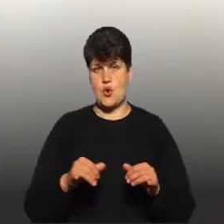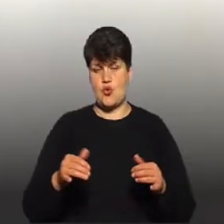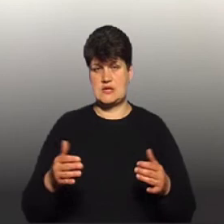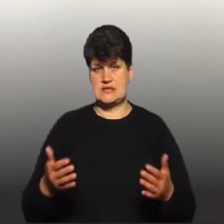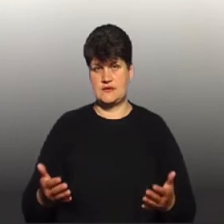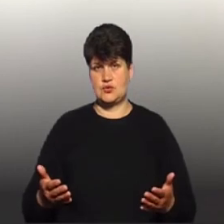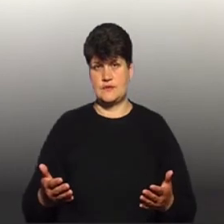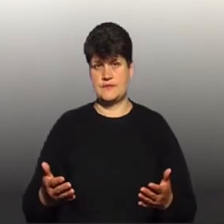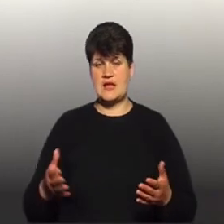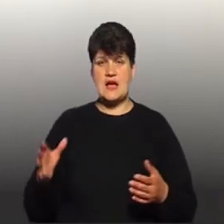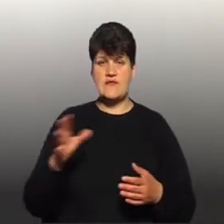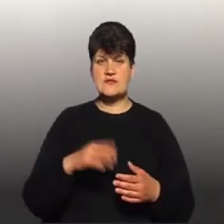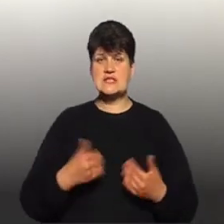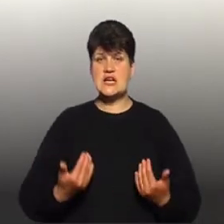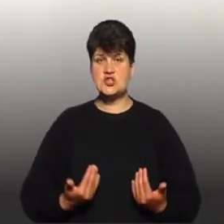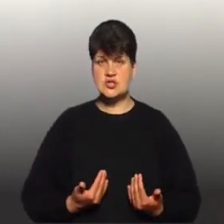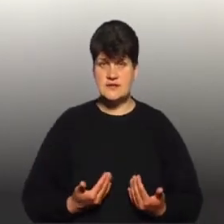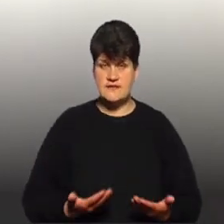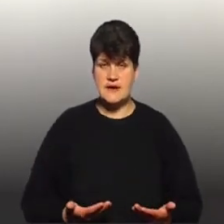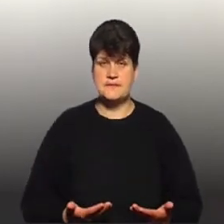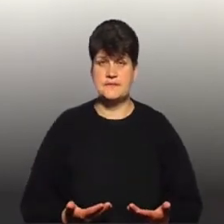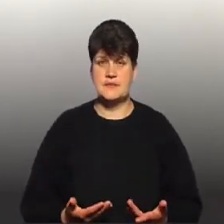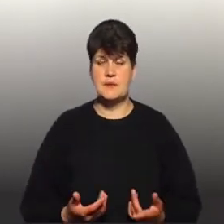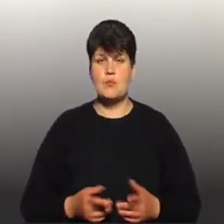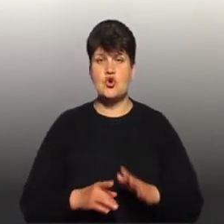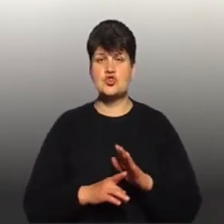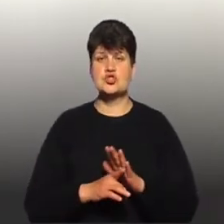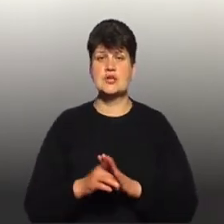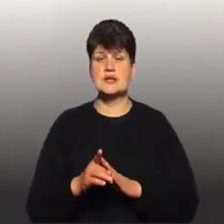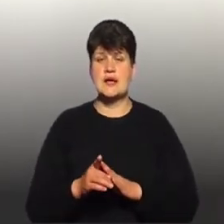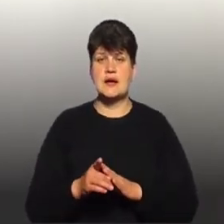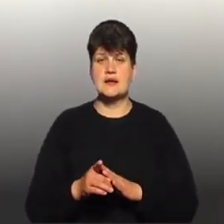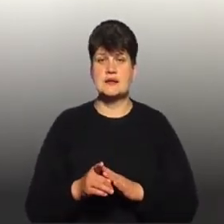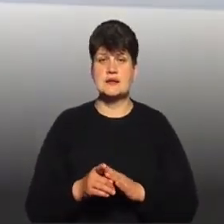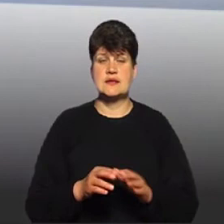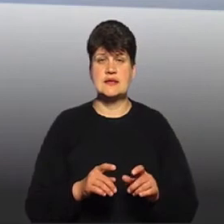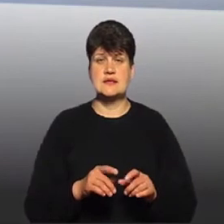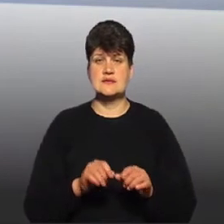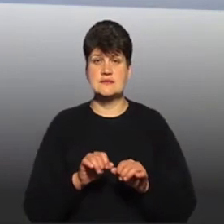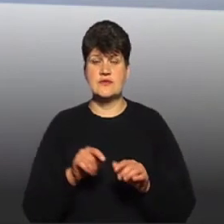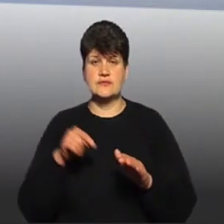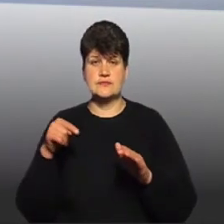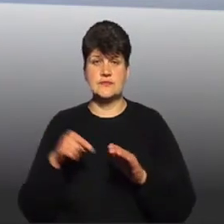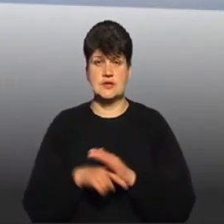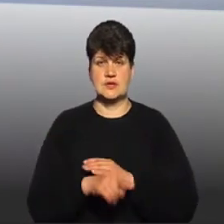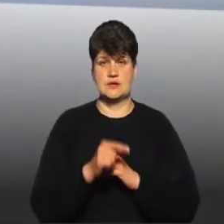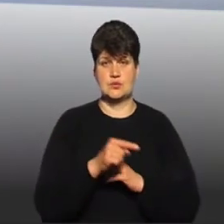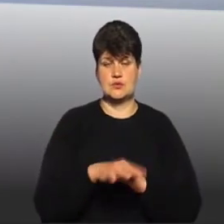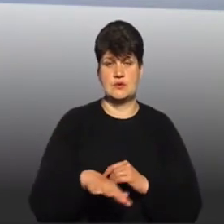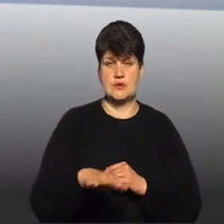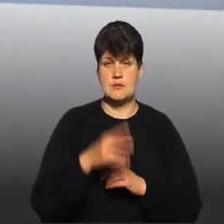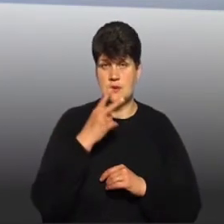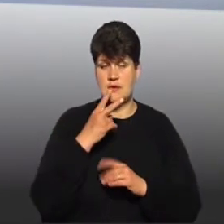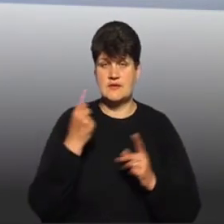що може рухатися, воно що десь починає перебігати, десь мігрувати з тої території. Бо ми бачимо великі пожежі, які